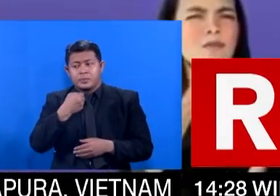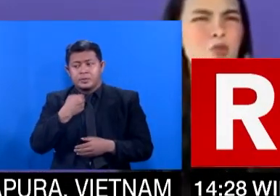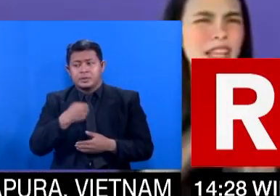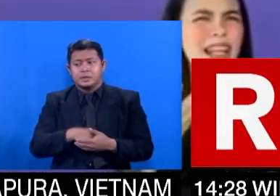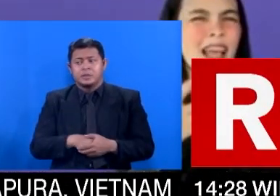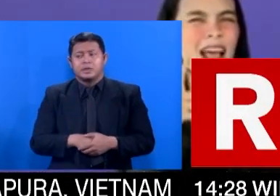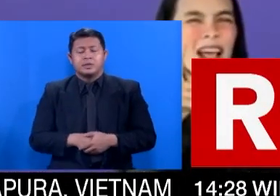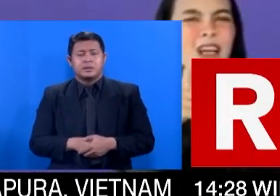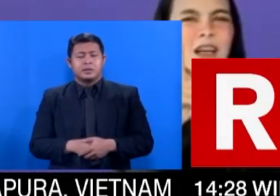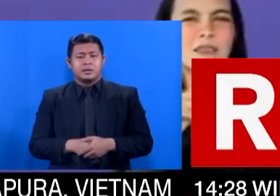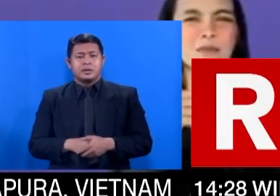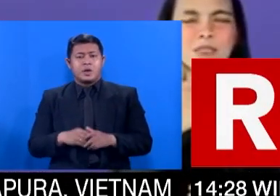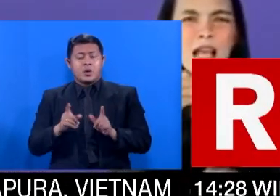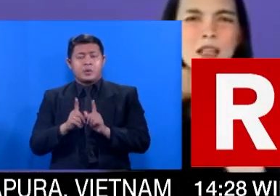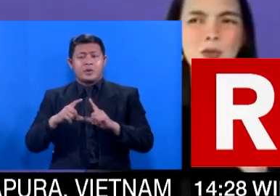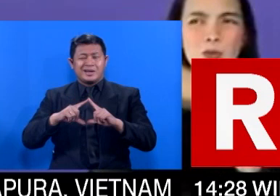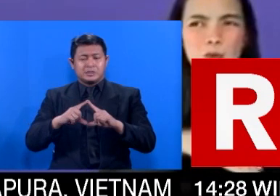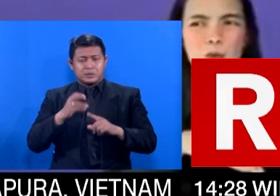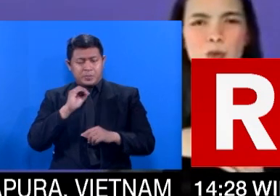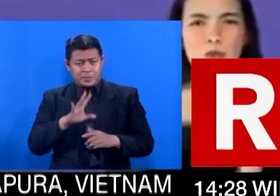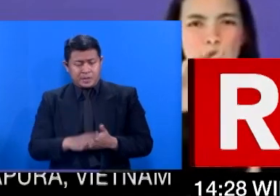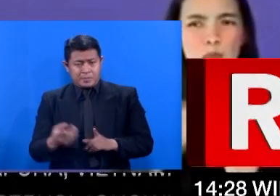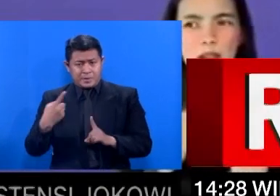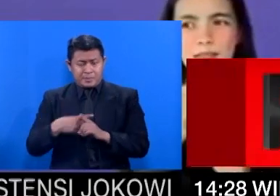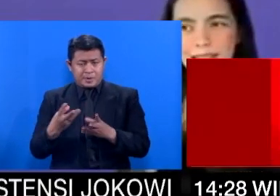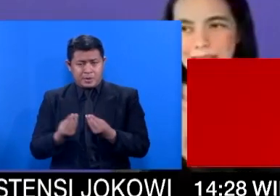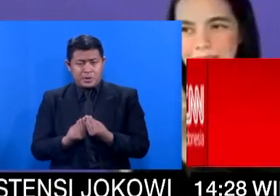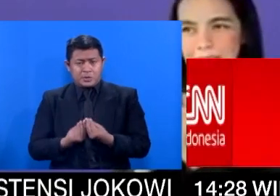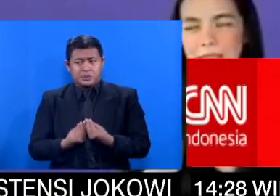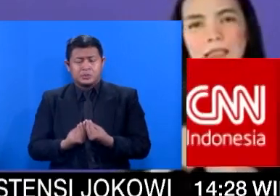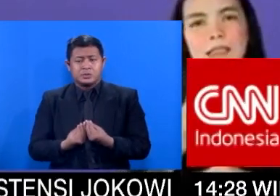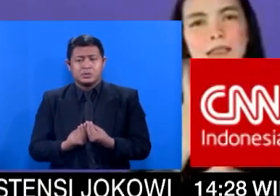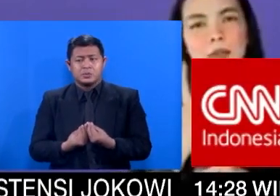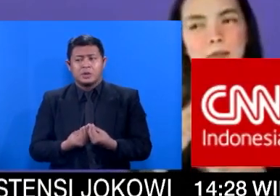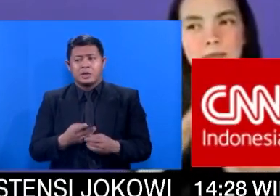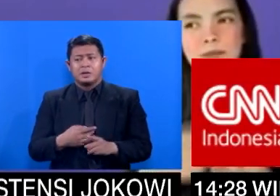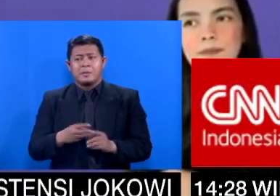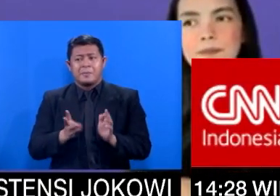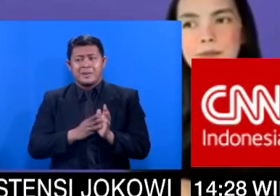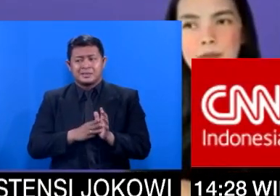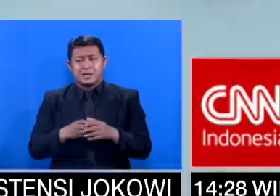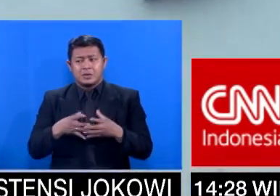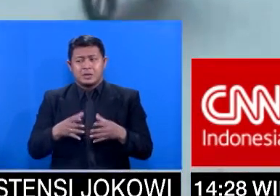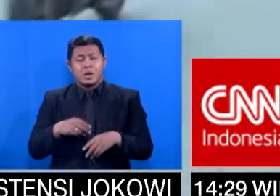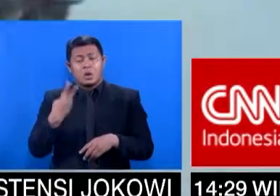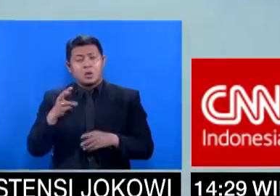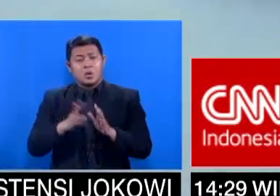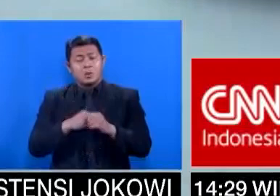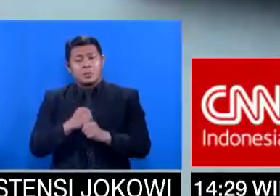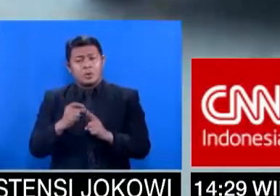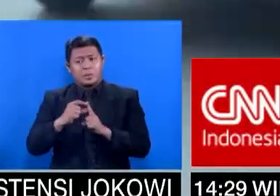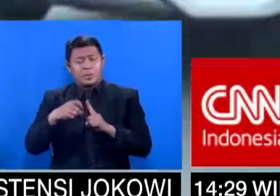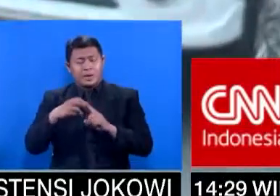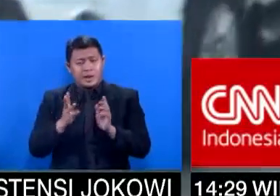Penanganan COVID-19 Wiku Adhisa Smito mengakui penambahan angka kasus harian masih menjadi kendala utama. Setelah 2 pekan pelaksanaan